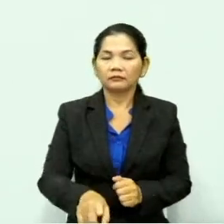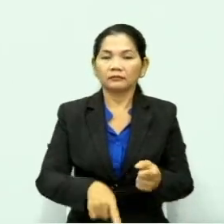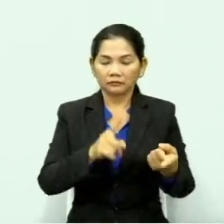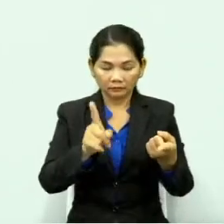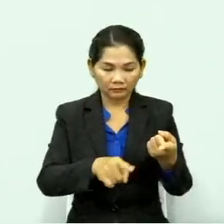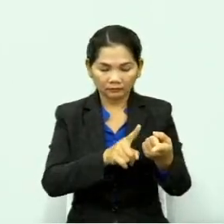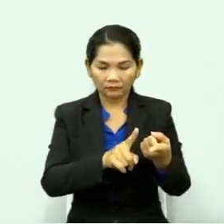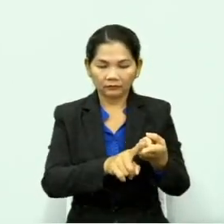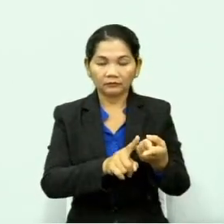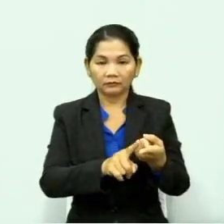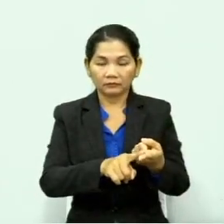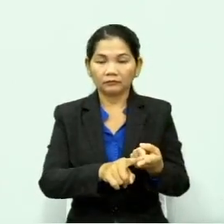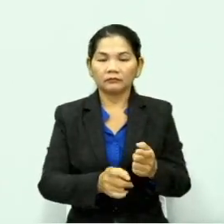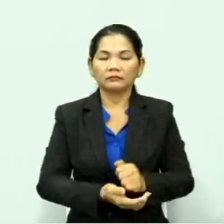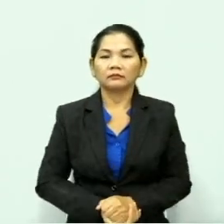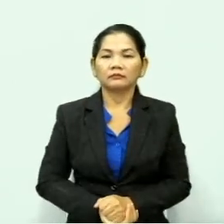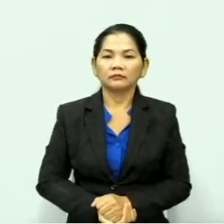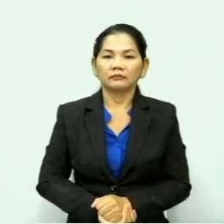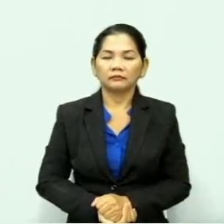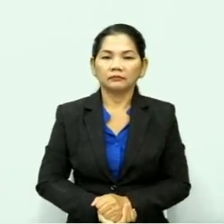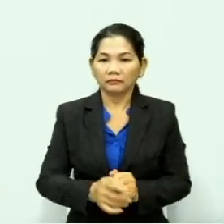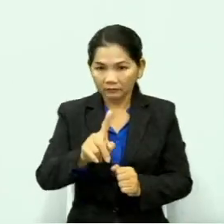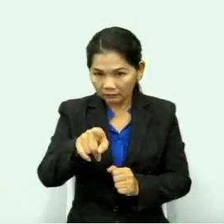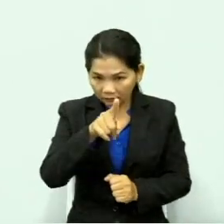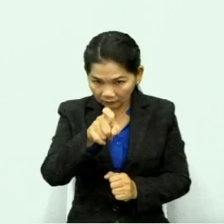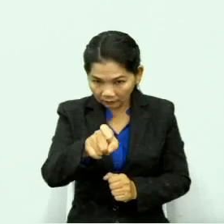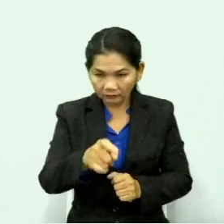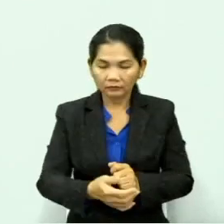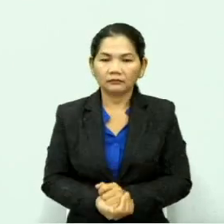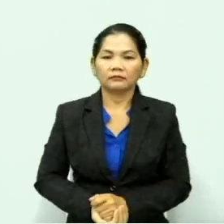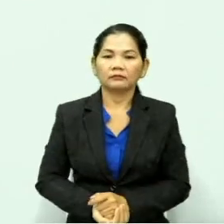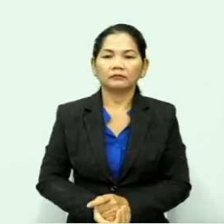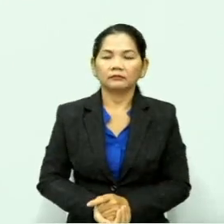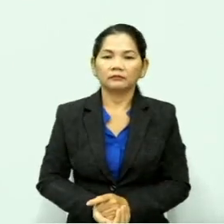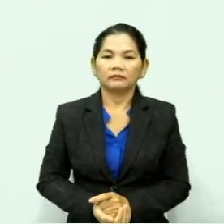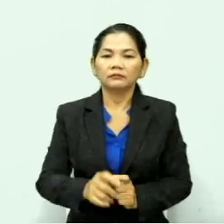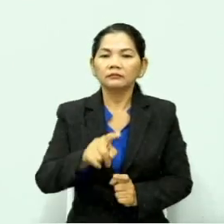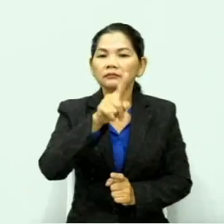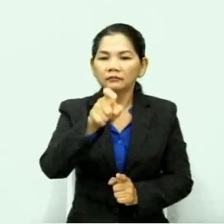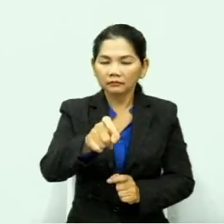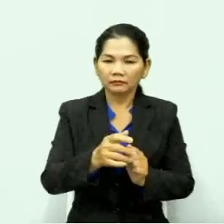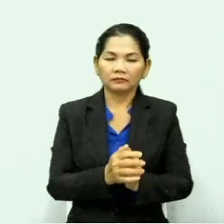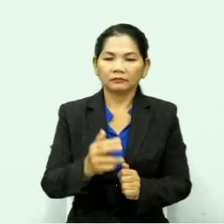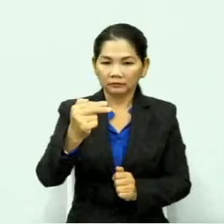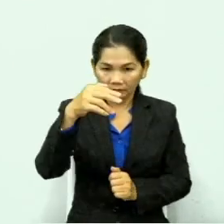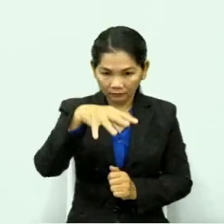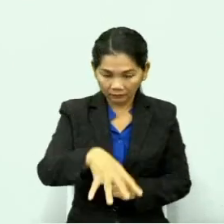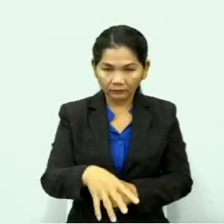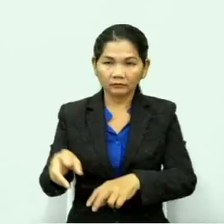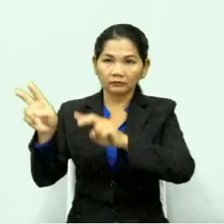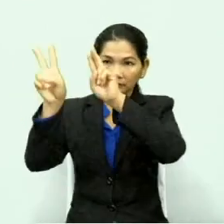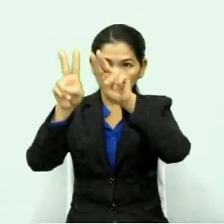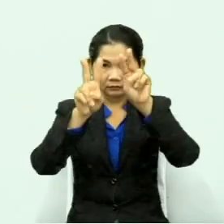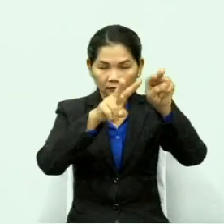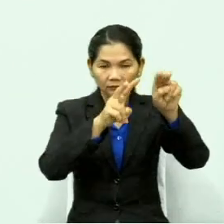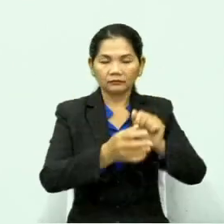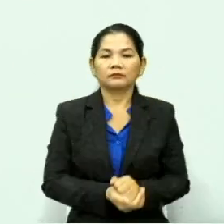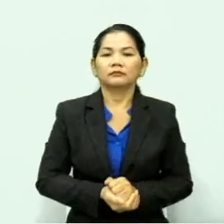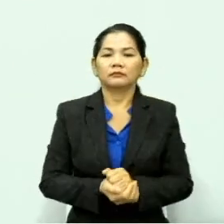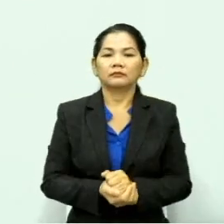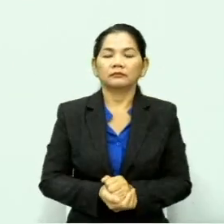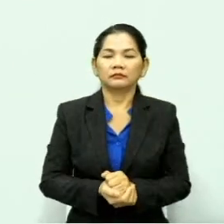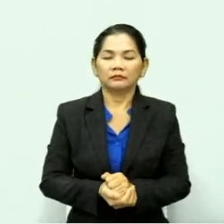mùi chà xâm nù tí mùi xua thả ta còn lại test chó